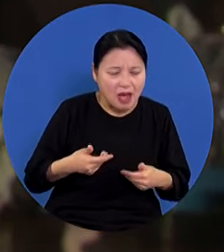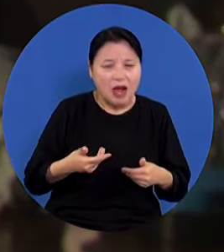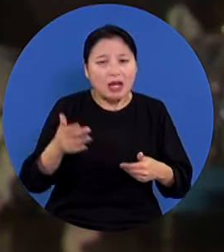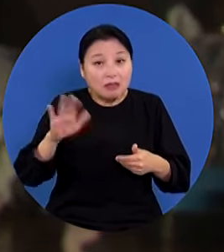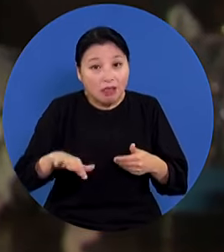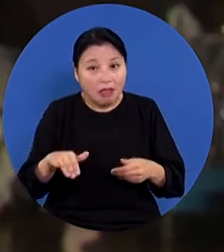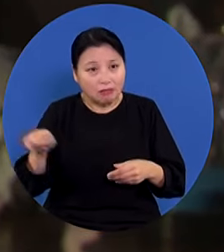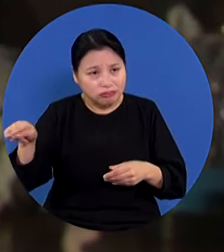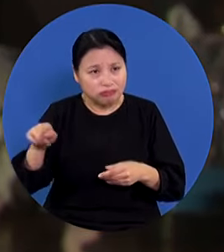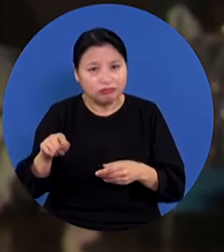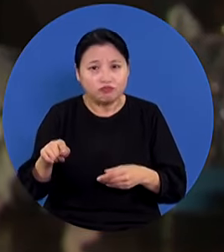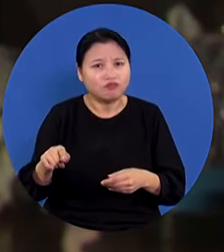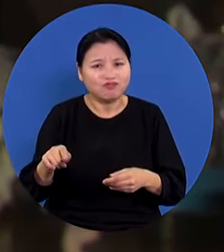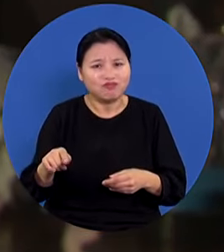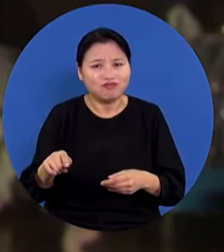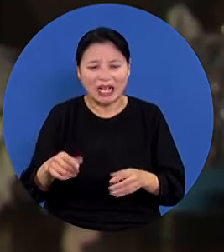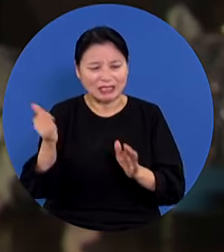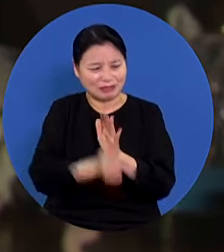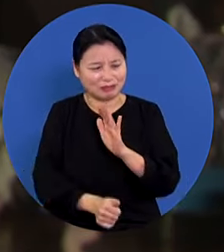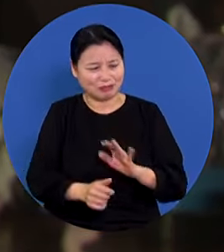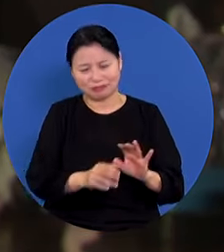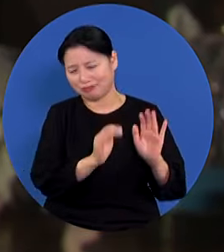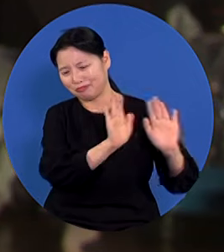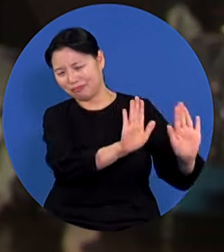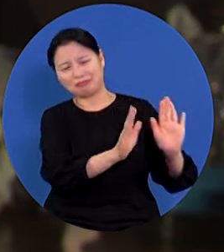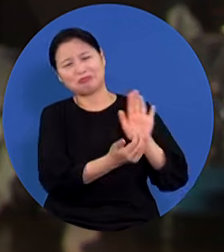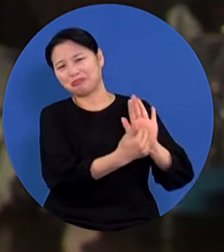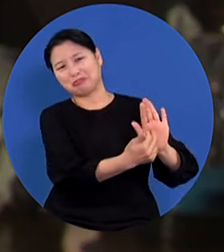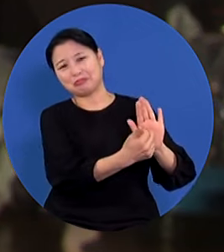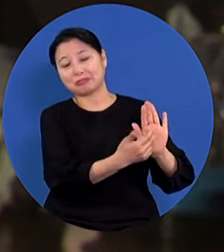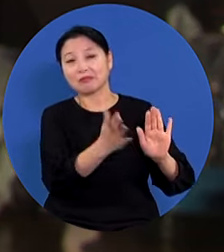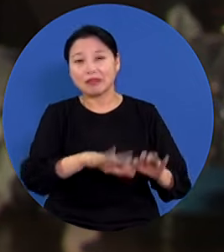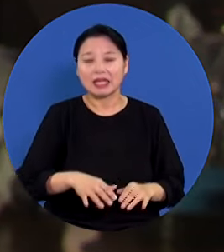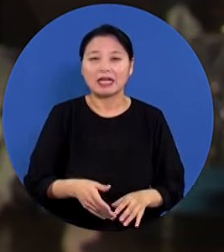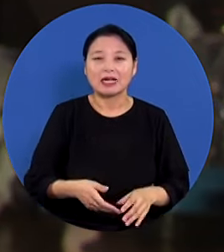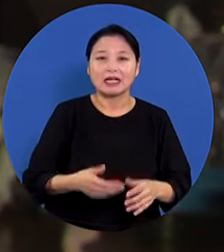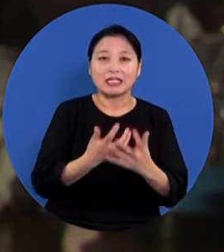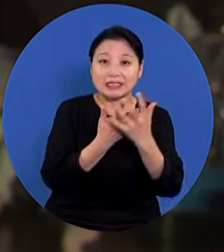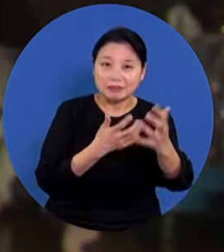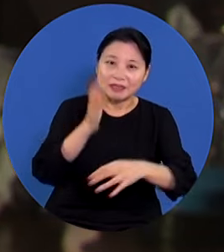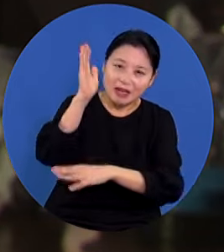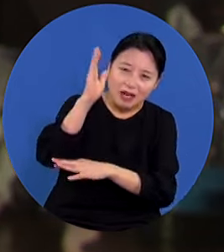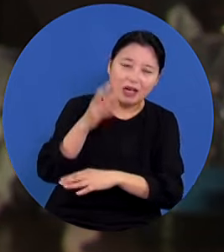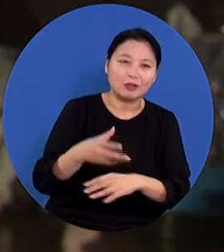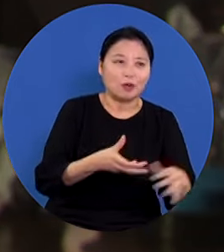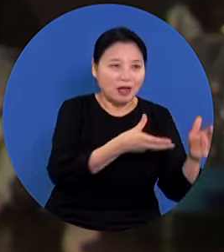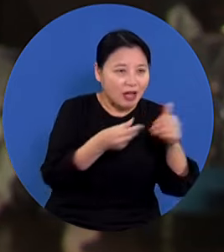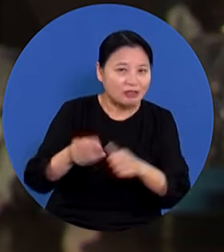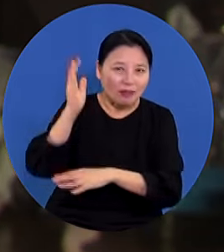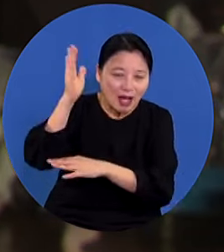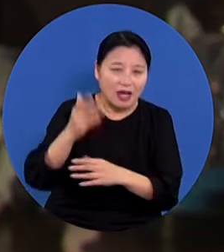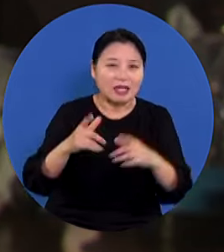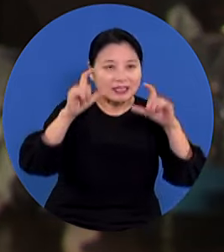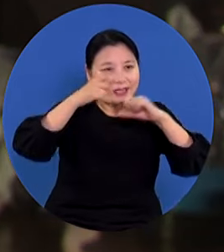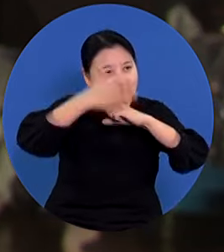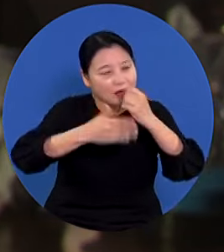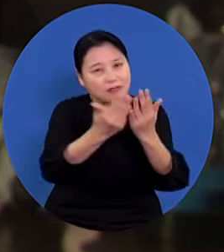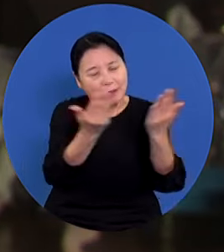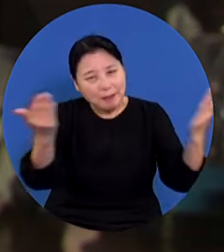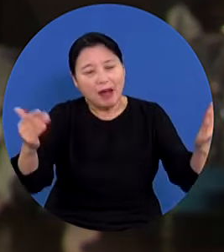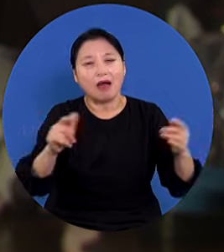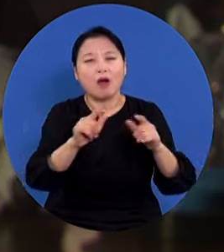처음에 그런 문화가 있었던 것도 사실인데 예. 여러 가지 세미나라든가 이런 제가 말씀드린 어떤 사진전